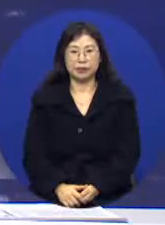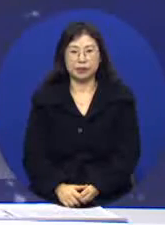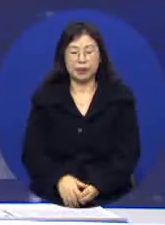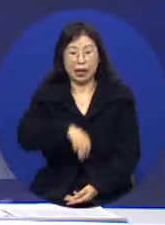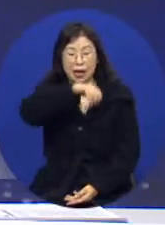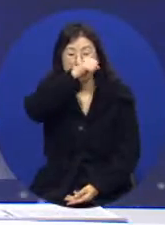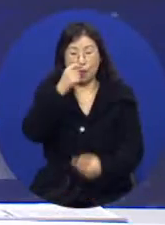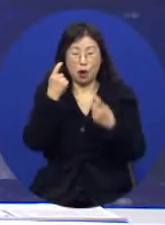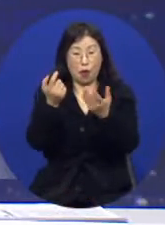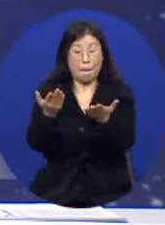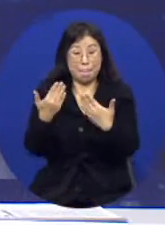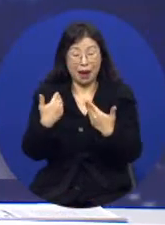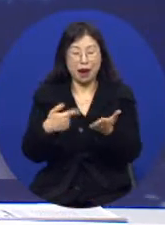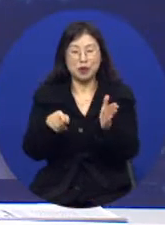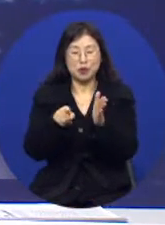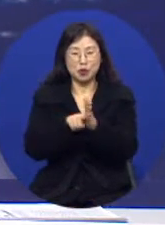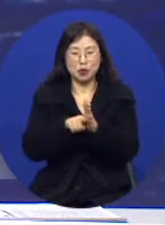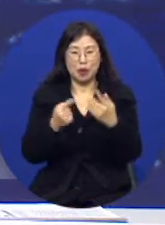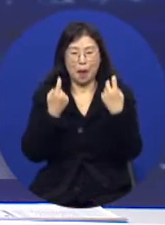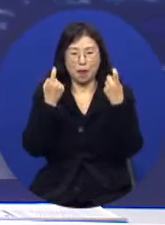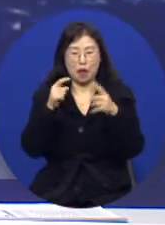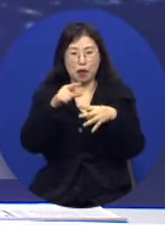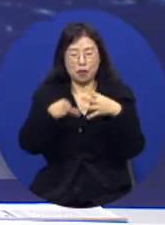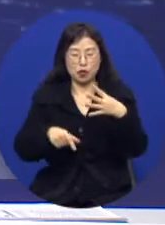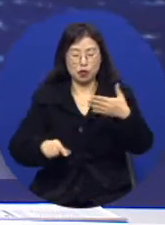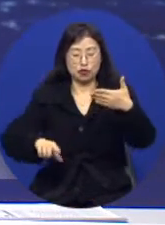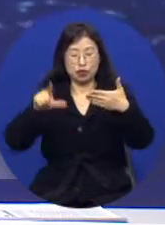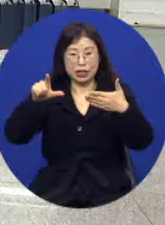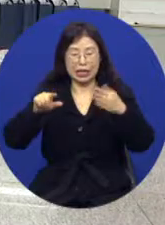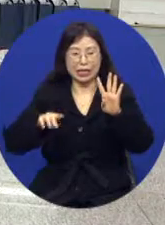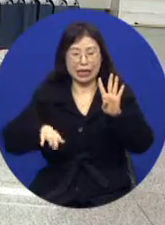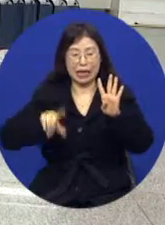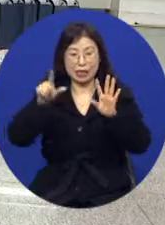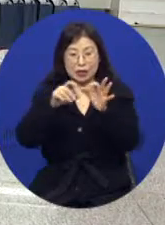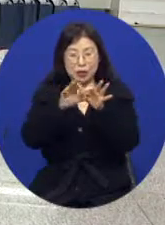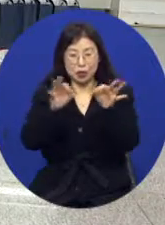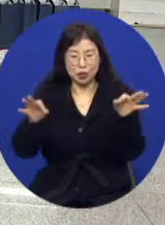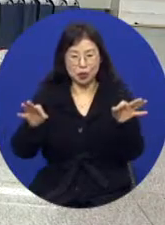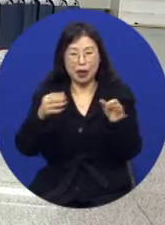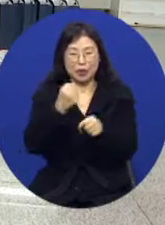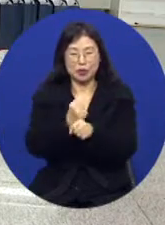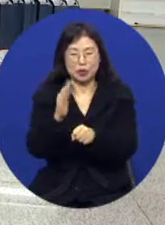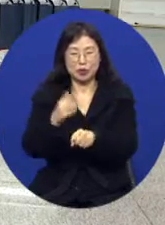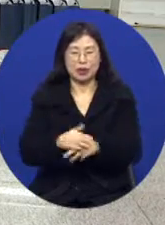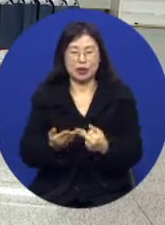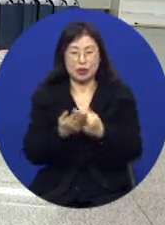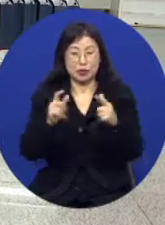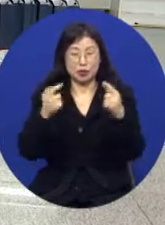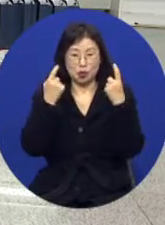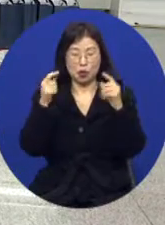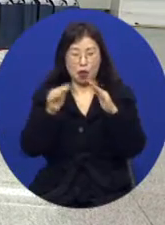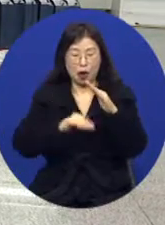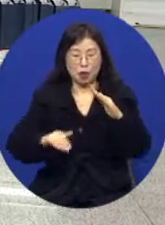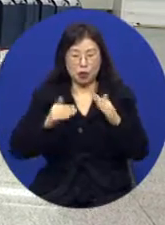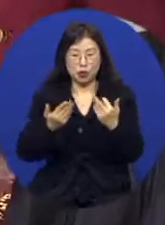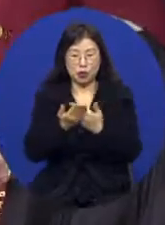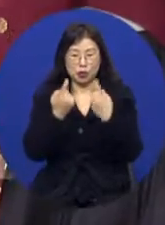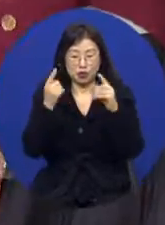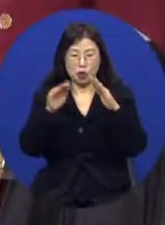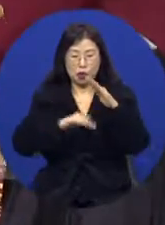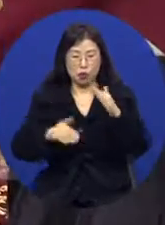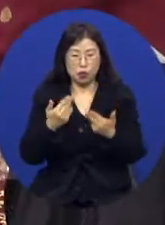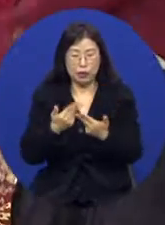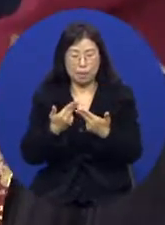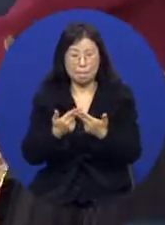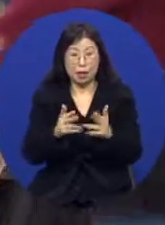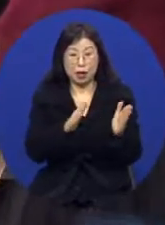대만이 관광객 유치를 위한 팸투어가 오는 9일까지 나흘 동안 진행됩니다. 제주도와 한국관광공사, 제주관광공사